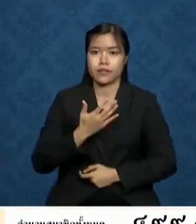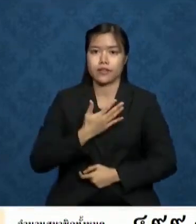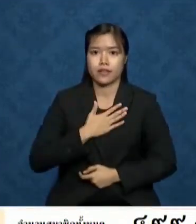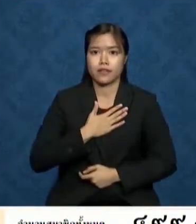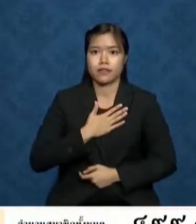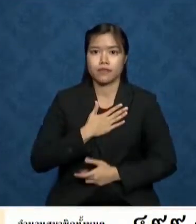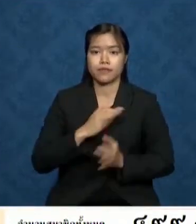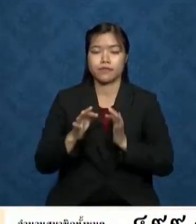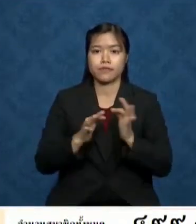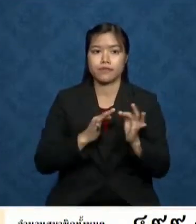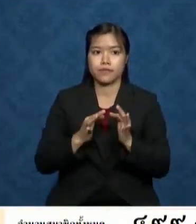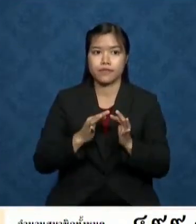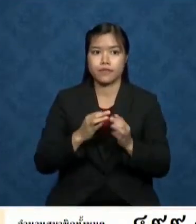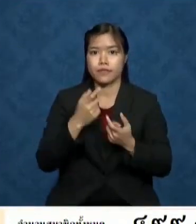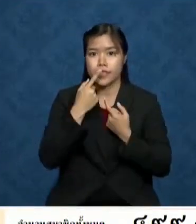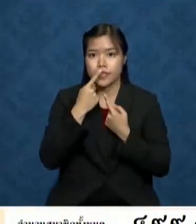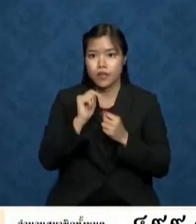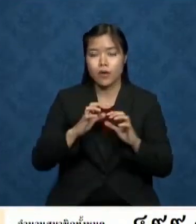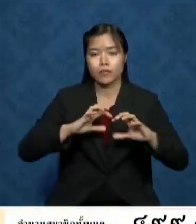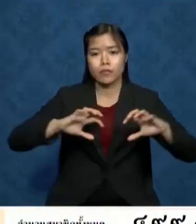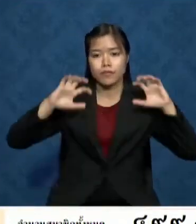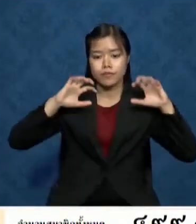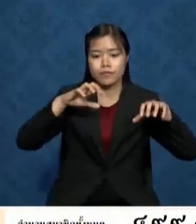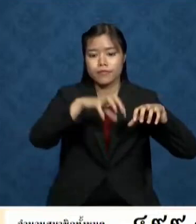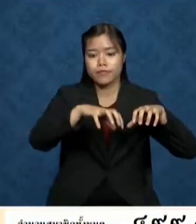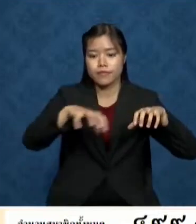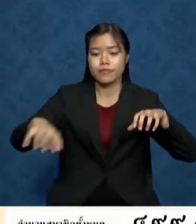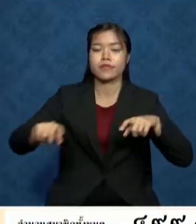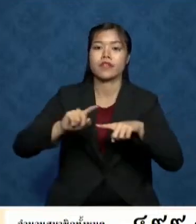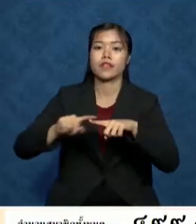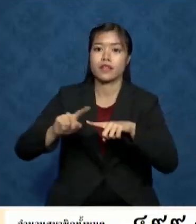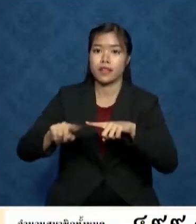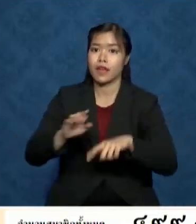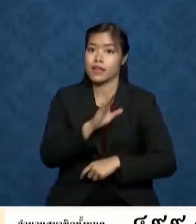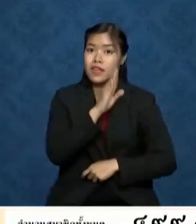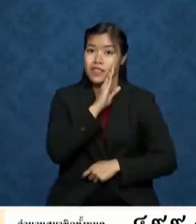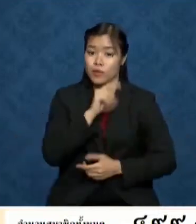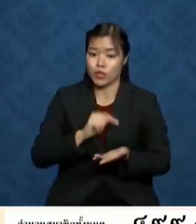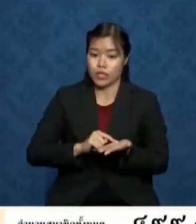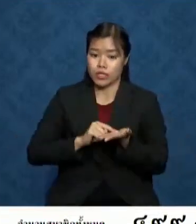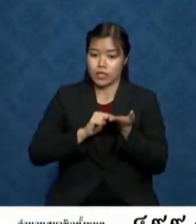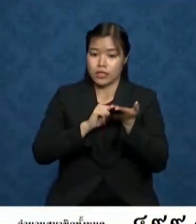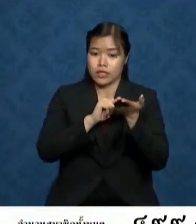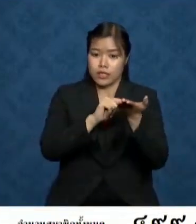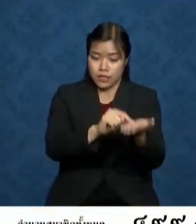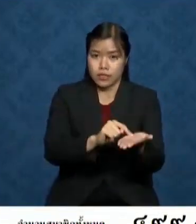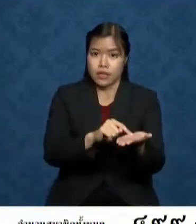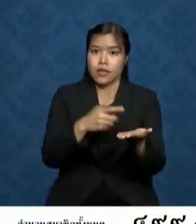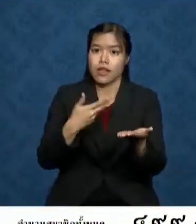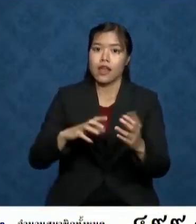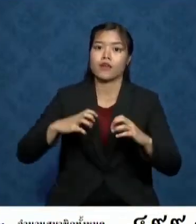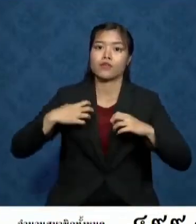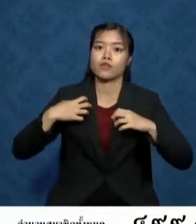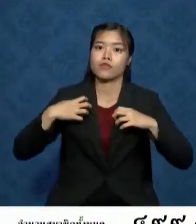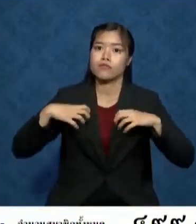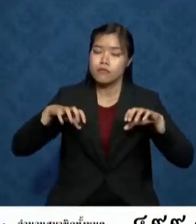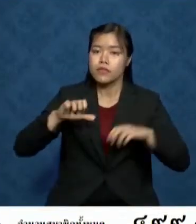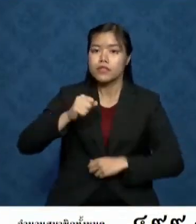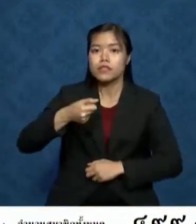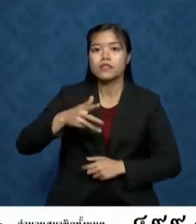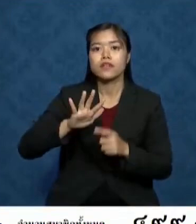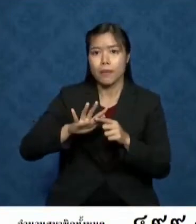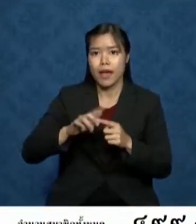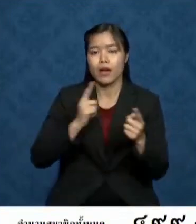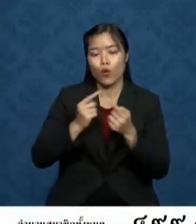อหนวยงานของรบทุกแหงนะครับเมื่อได้รับนางสือจากสภาว่ตาม harmony